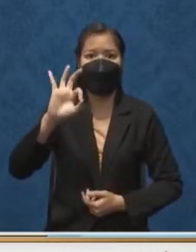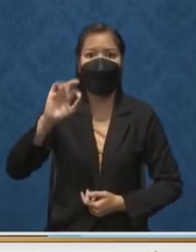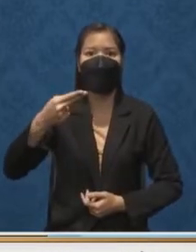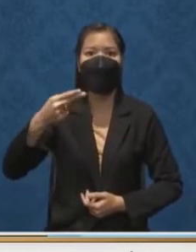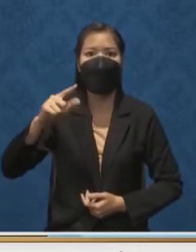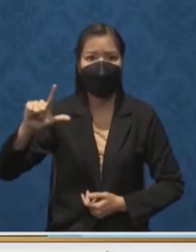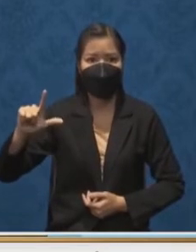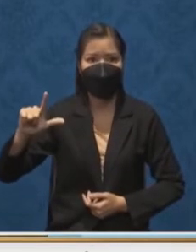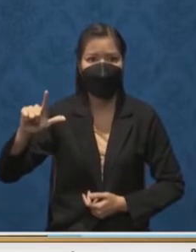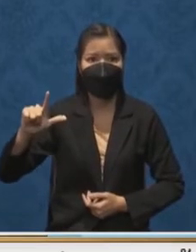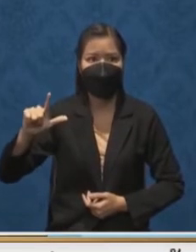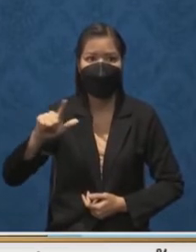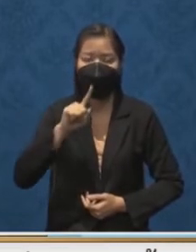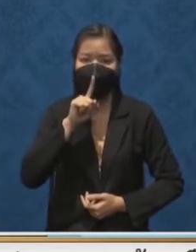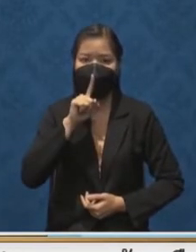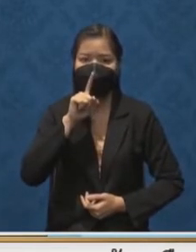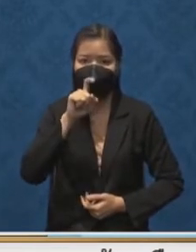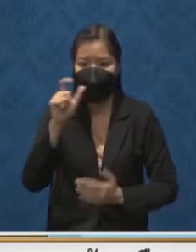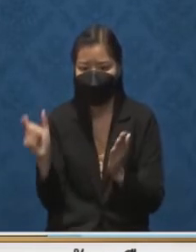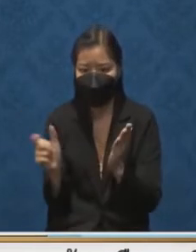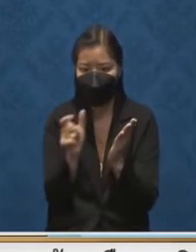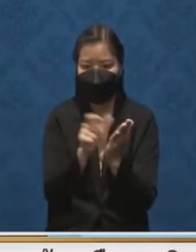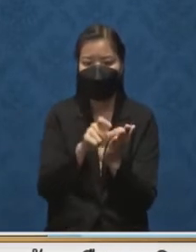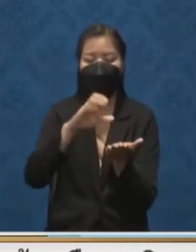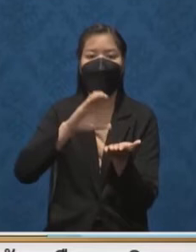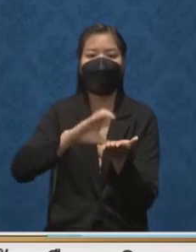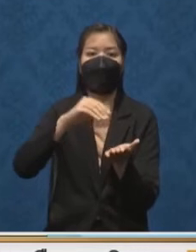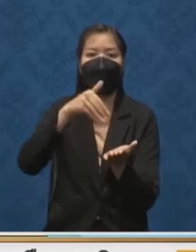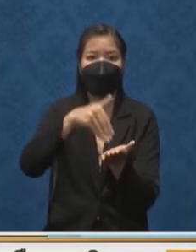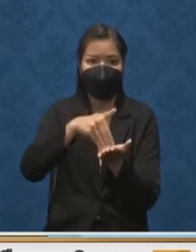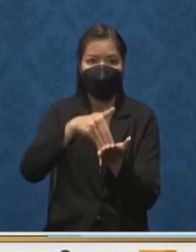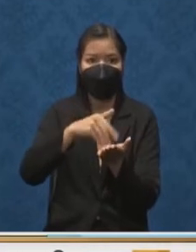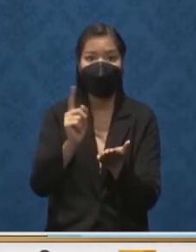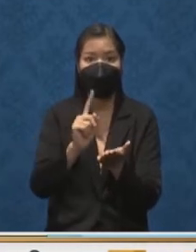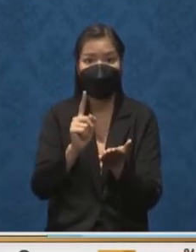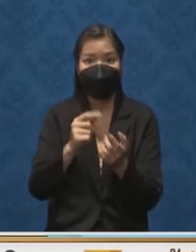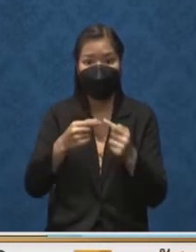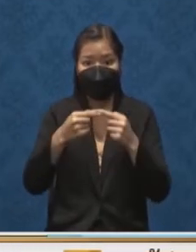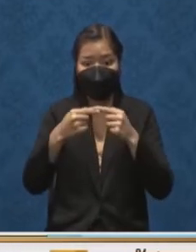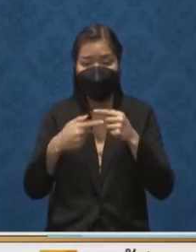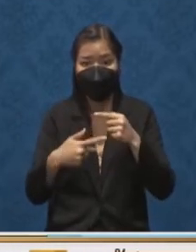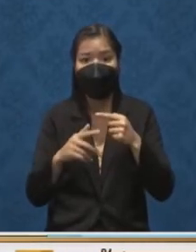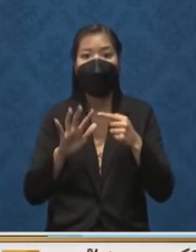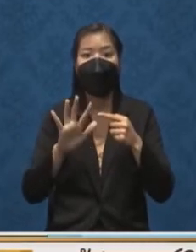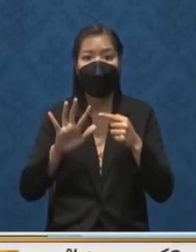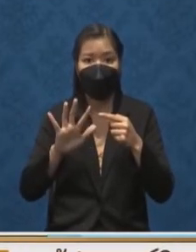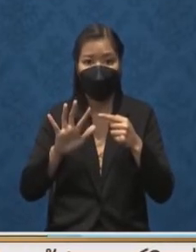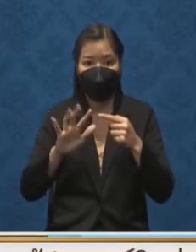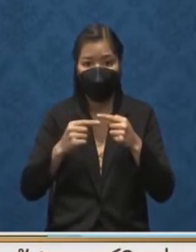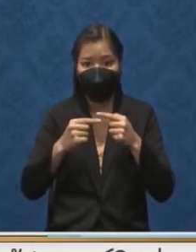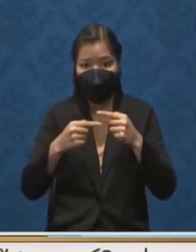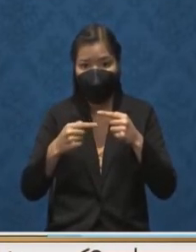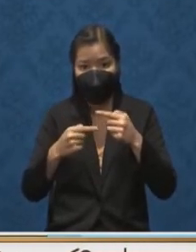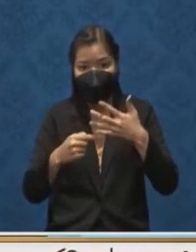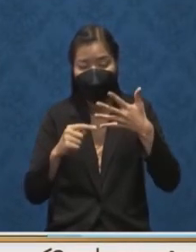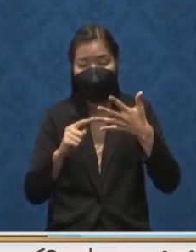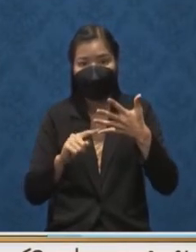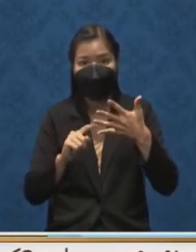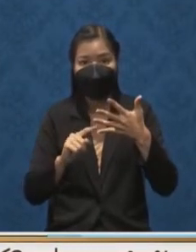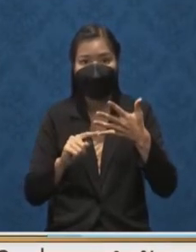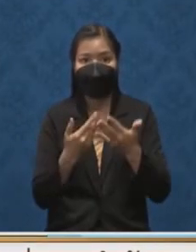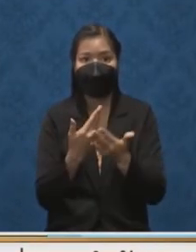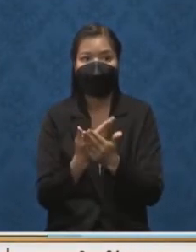ถามว่าที่ใส่ไ้เนยนะครับว่าเป็งบกลางคืออะไรบ้างรายการที่ 5 นะครั ค่าใช้จ่ายในกรัษาพยาบคาราชการ